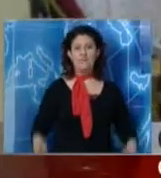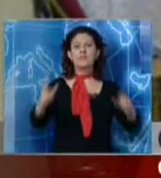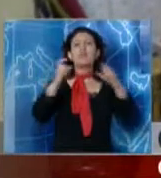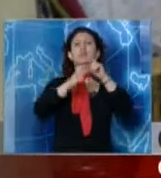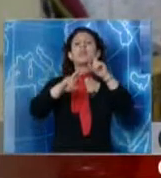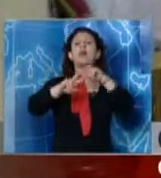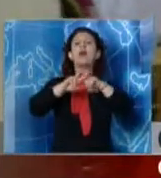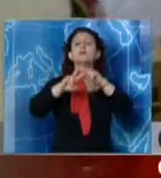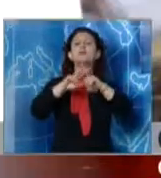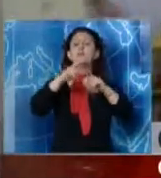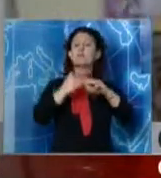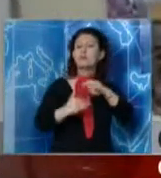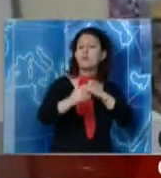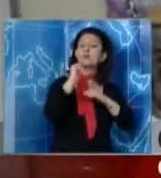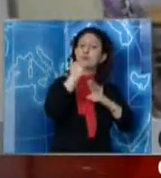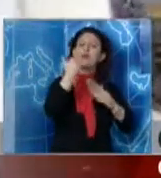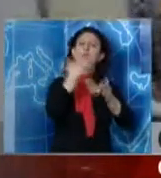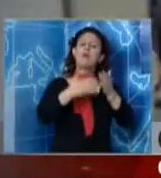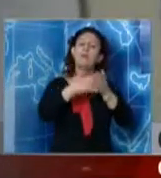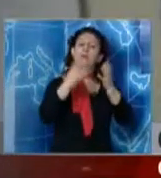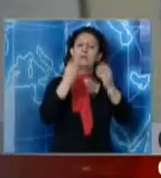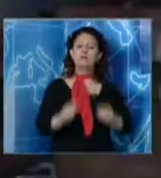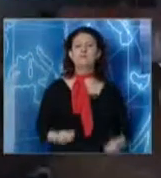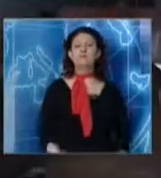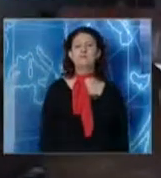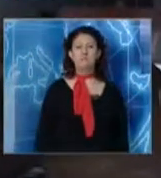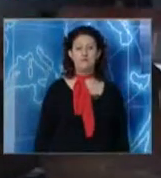Seher Arslan önümüzdeki günlerde ameliyat olacak.